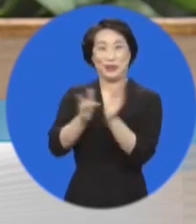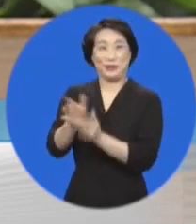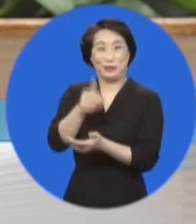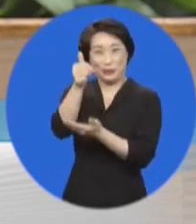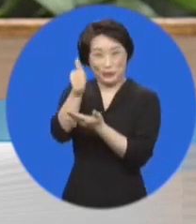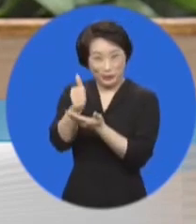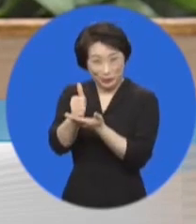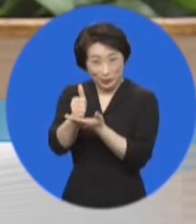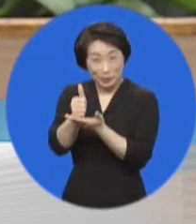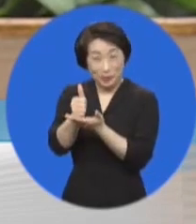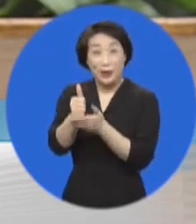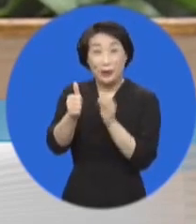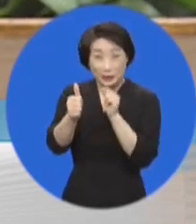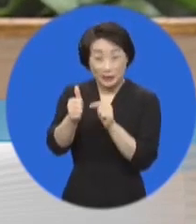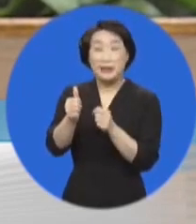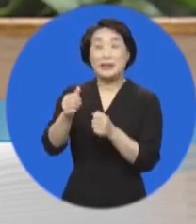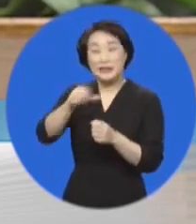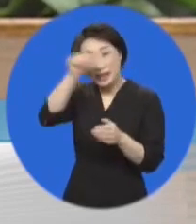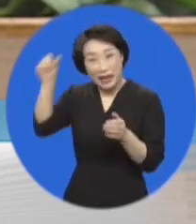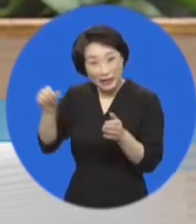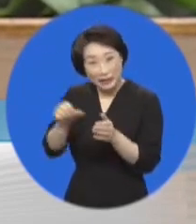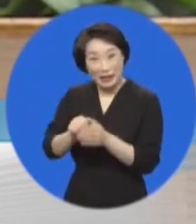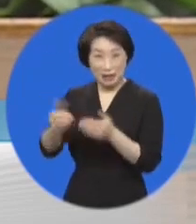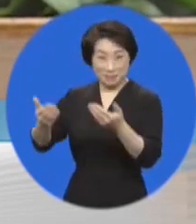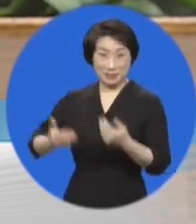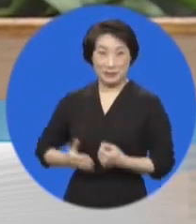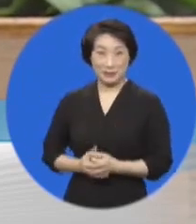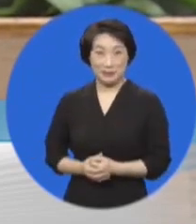예수 그리스도의 생애입니다.